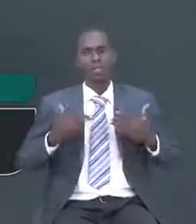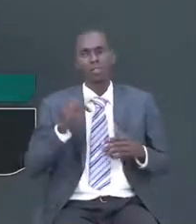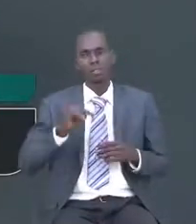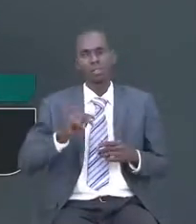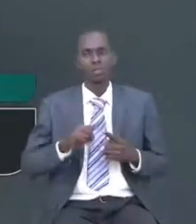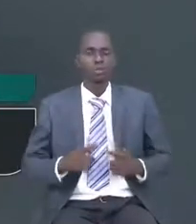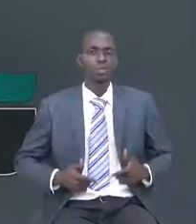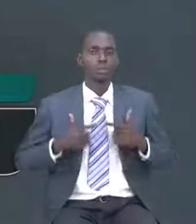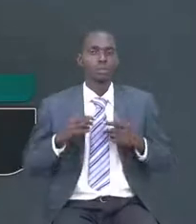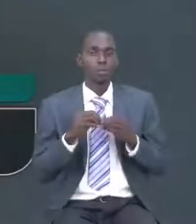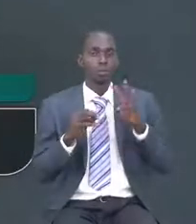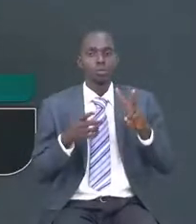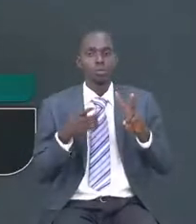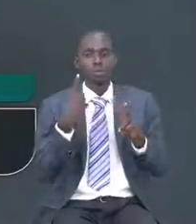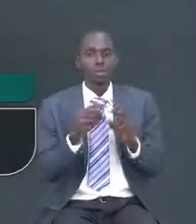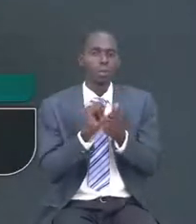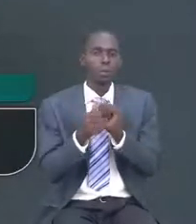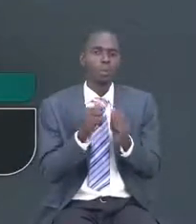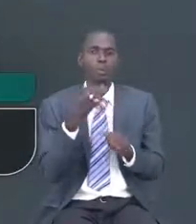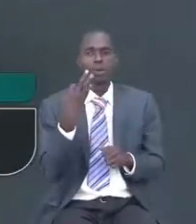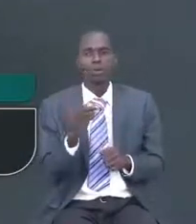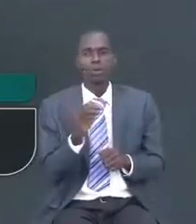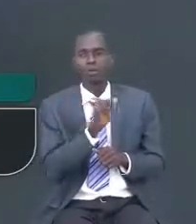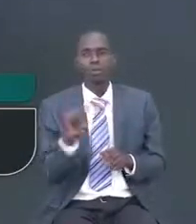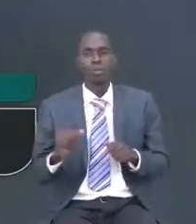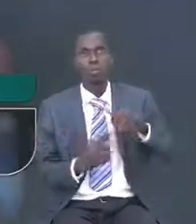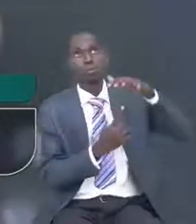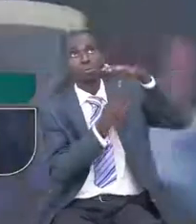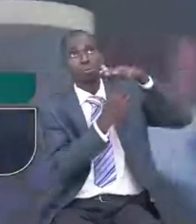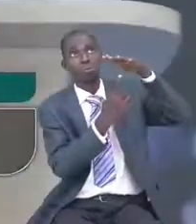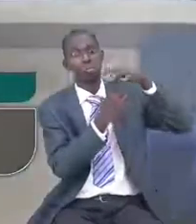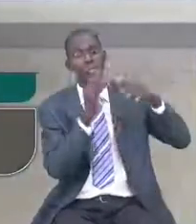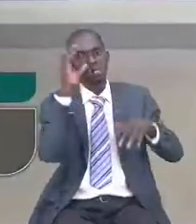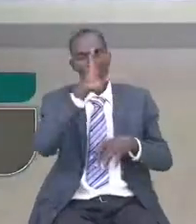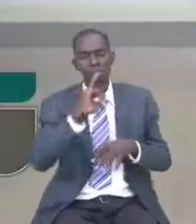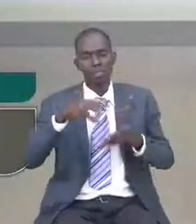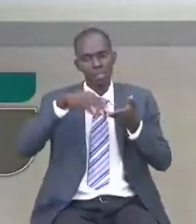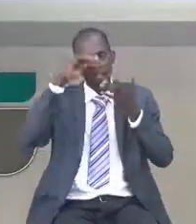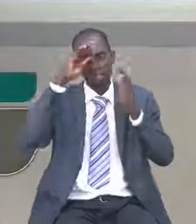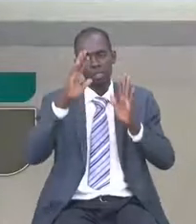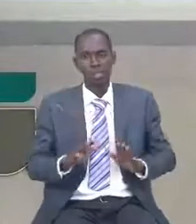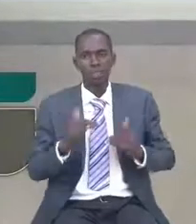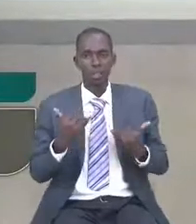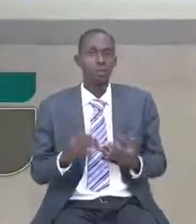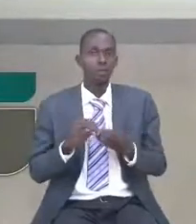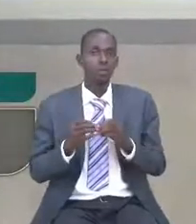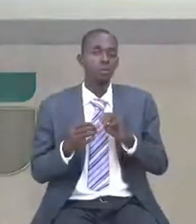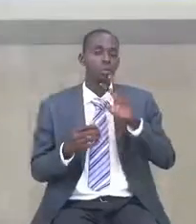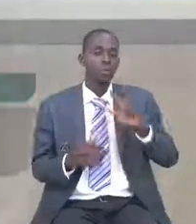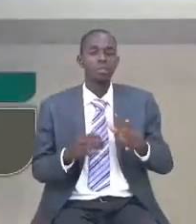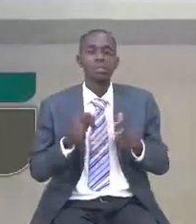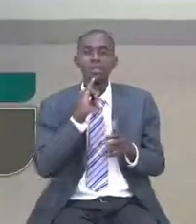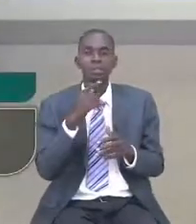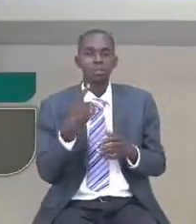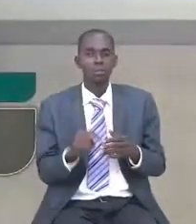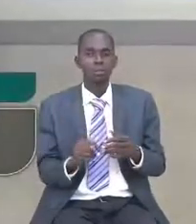la poursuite d'un apprenant visant le sommet. Et le troisième point, c'est le partenariat